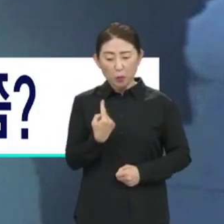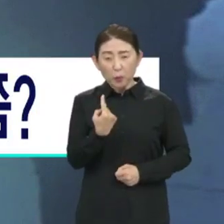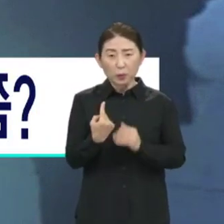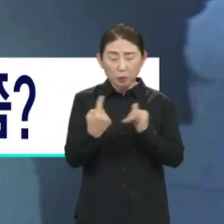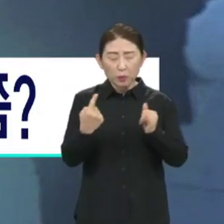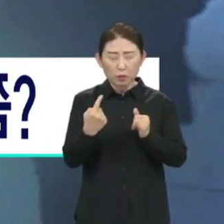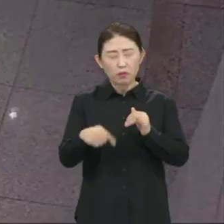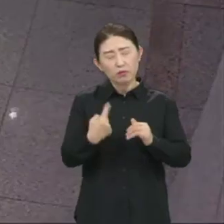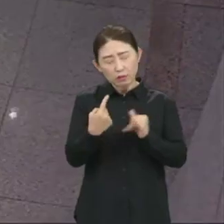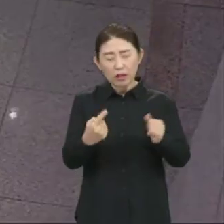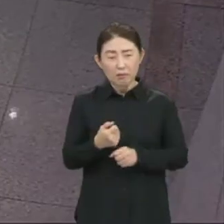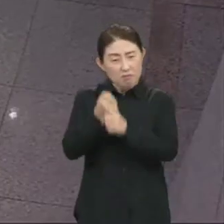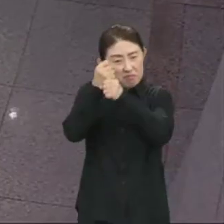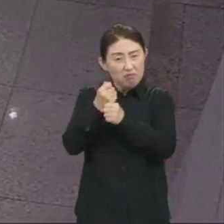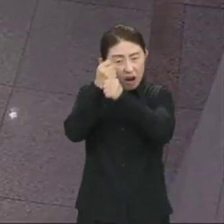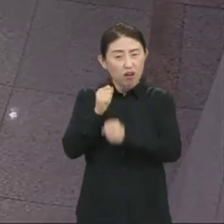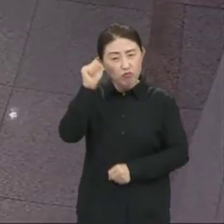기자입니다.